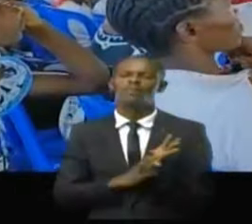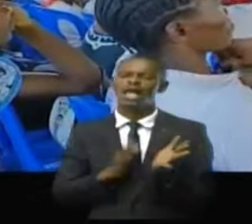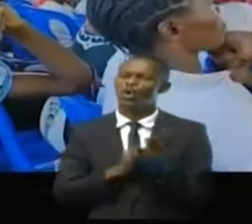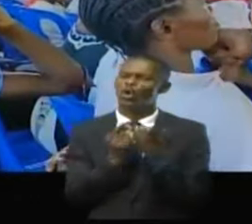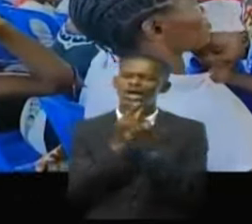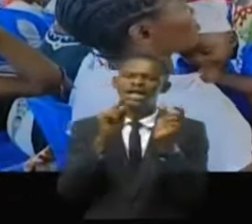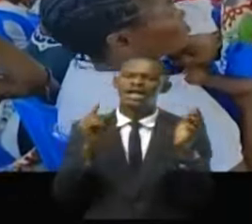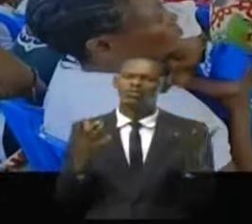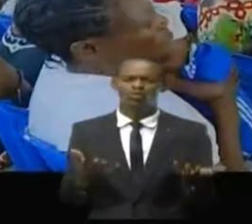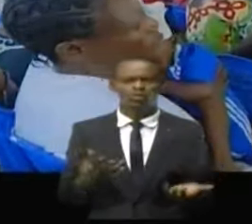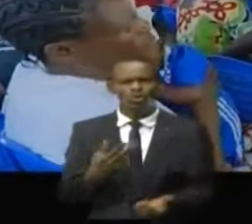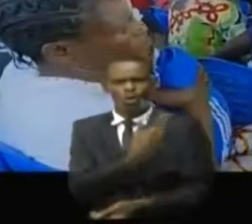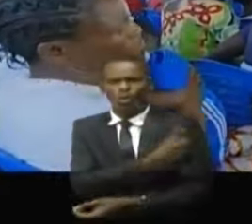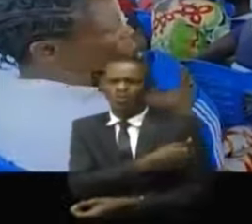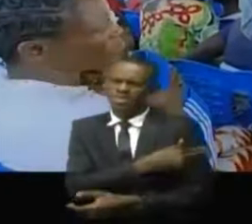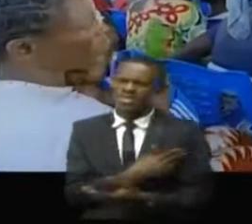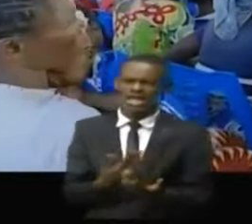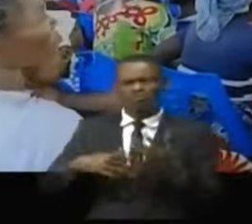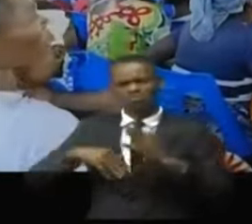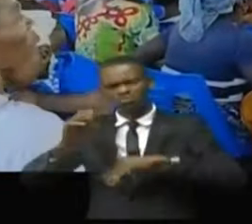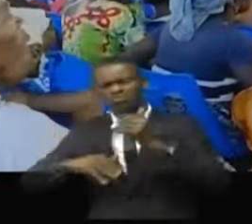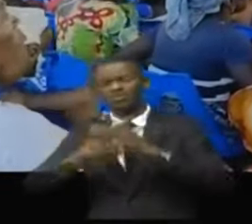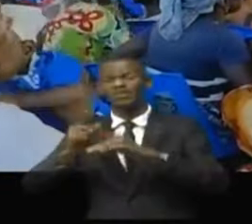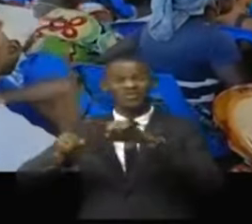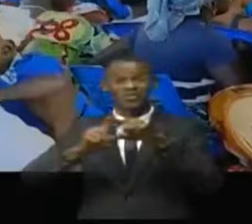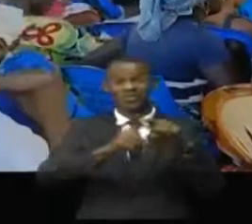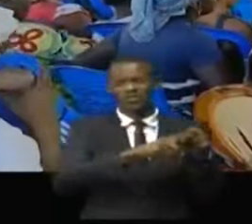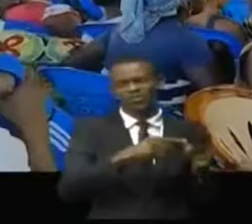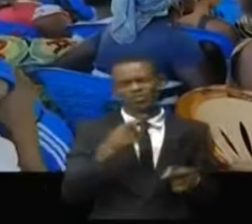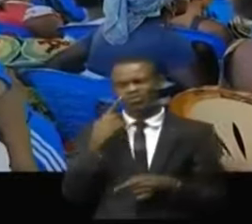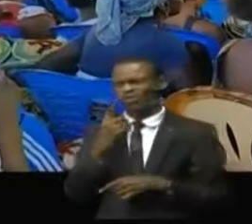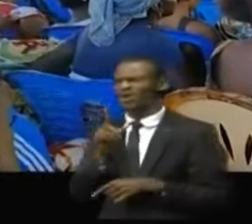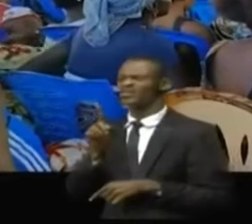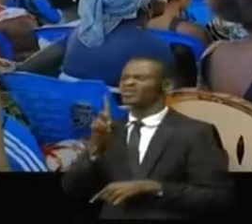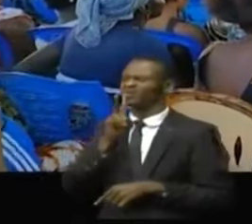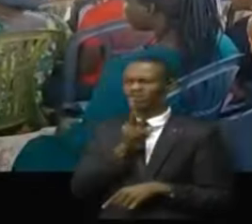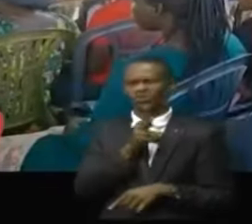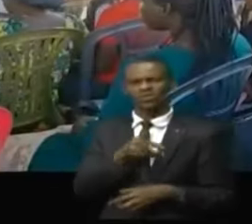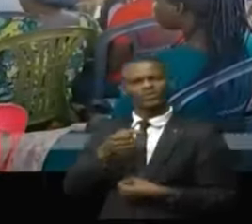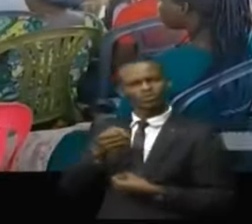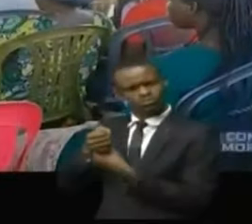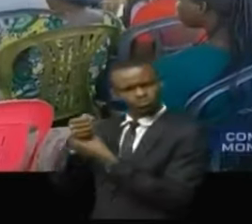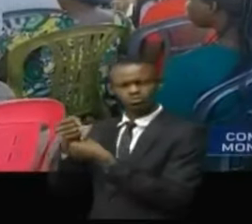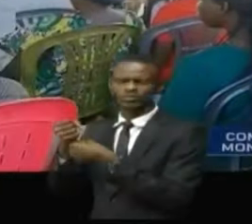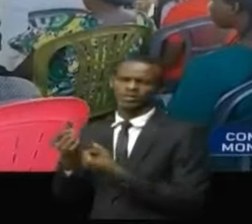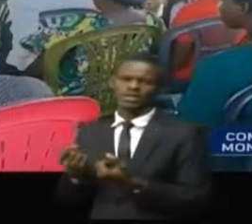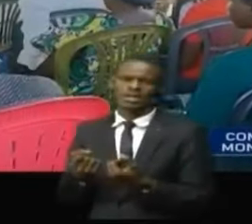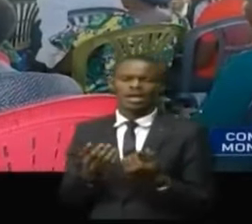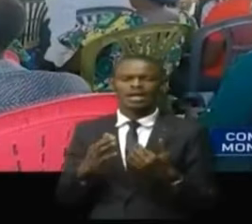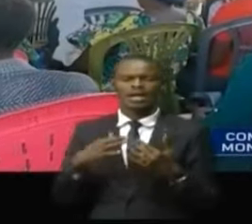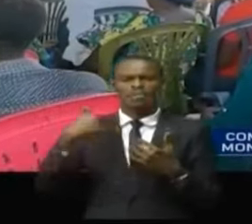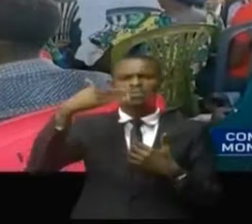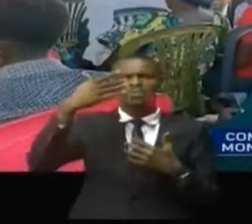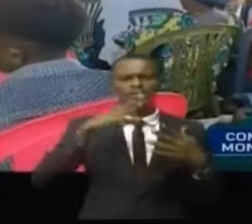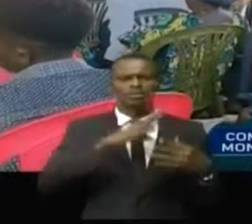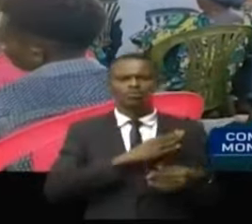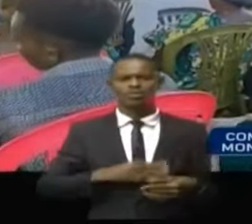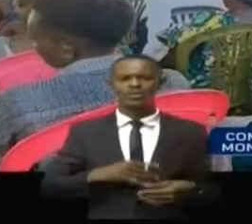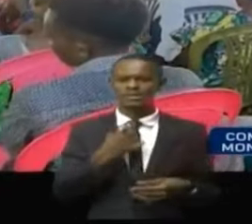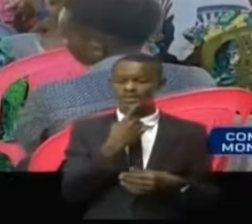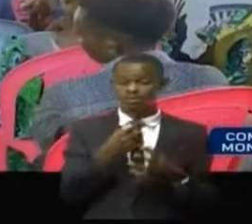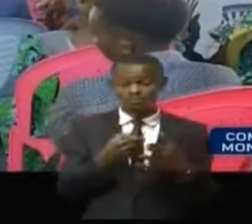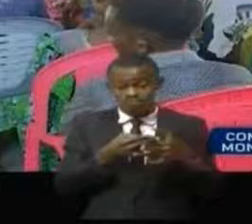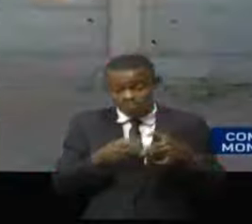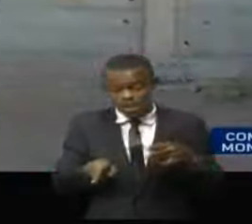les mouvements associatifs qui accompagnent les actions du numéro 1 de cette commune vont tenir un grand rassemblement populaire pour lancer la campagne